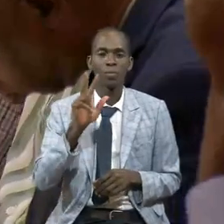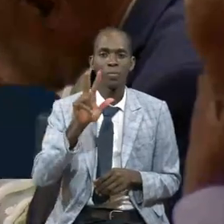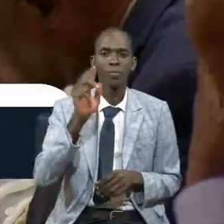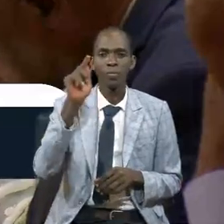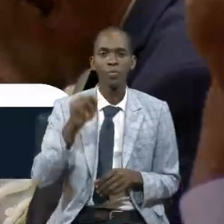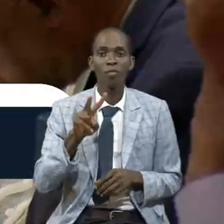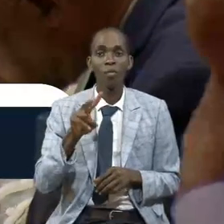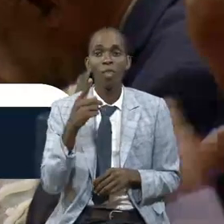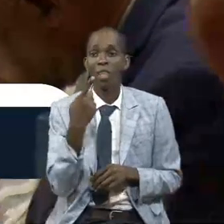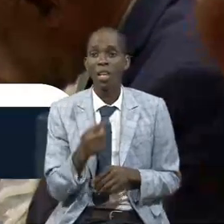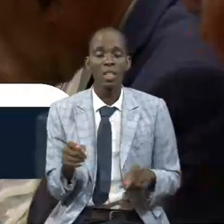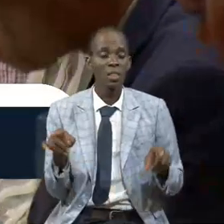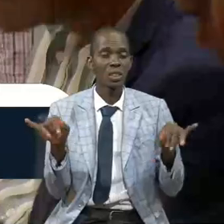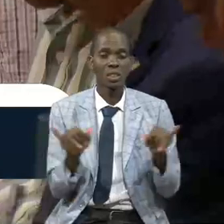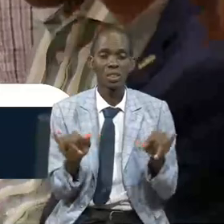2.